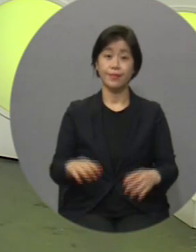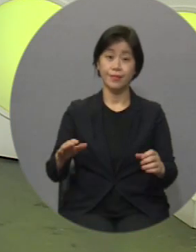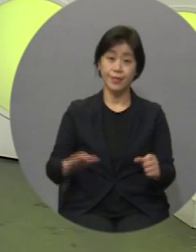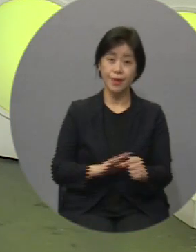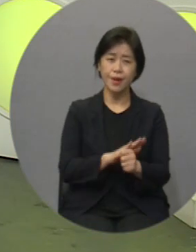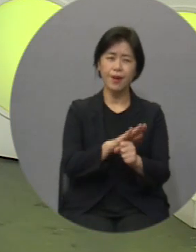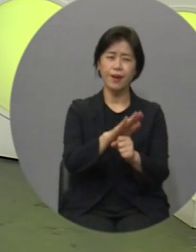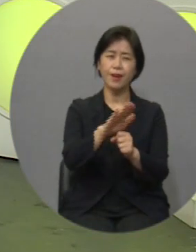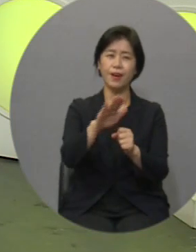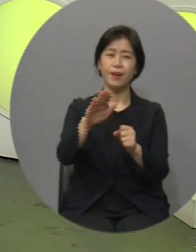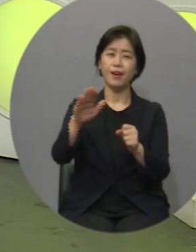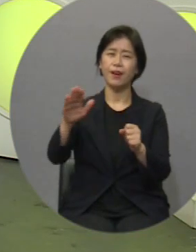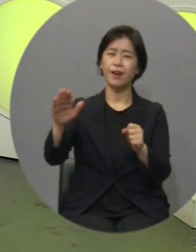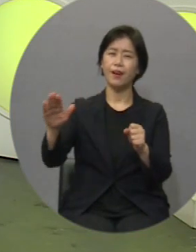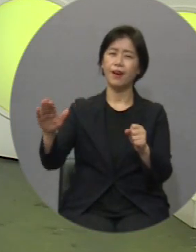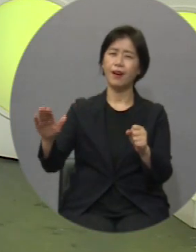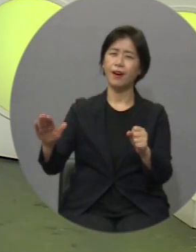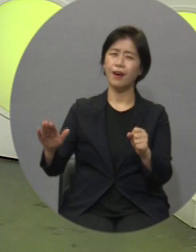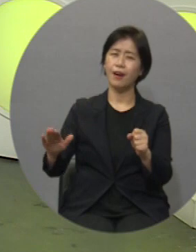사랑아